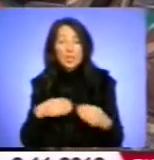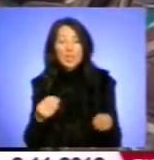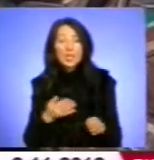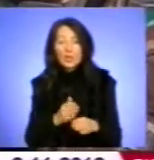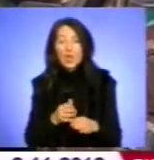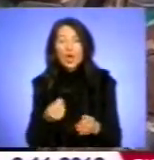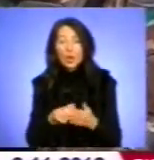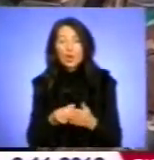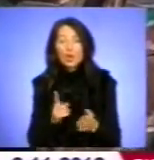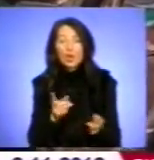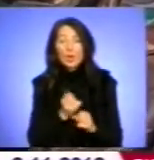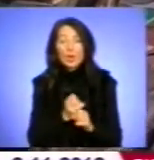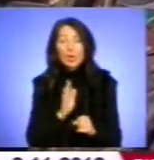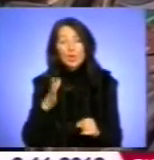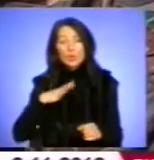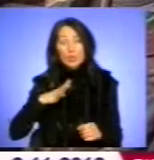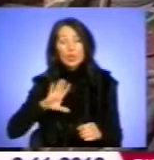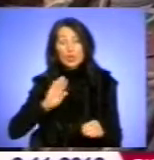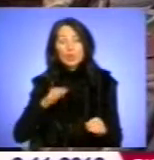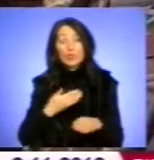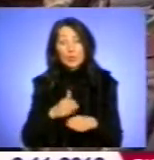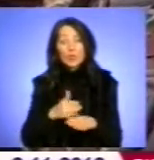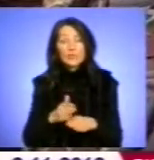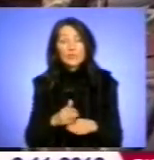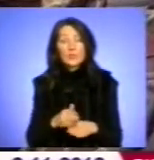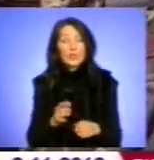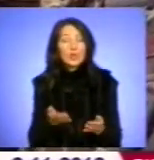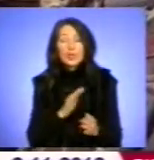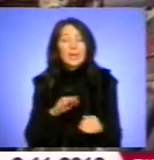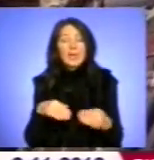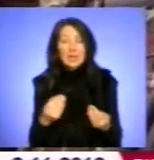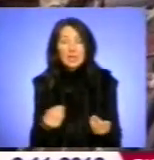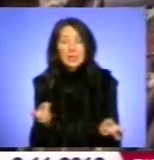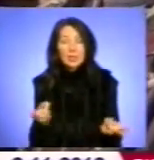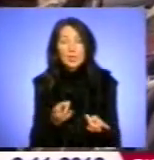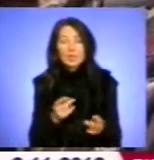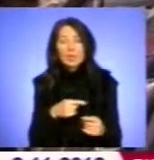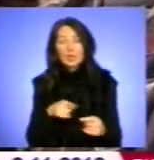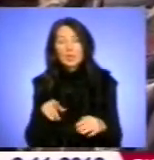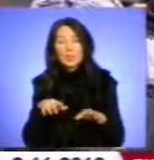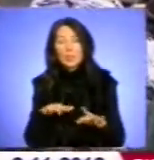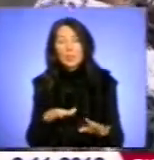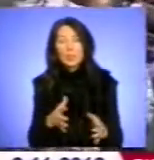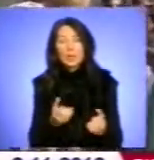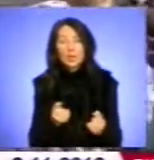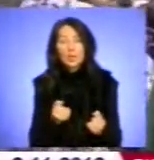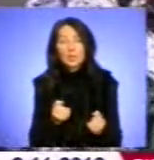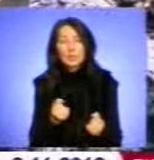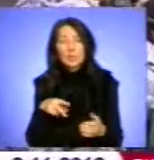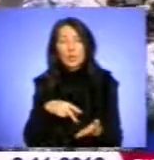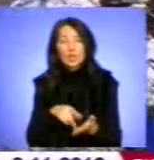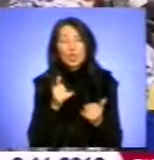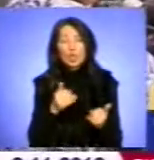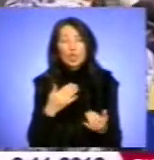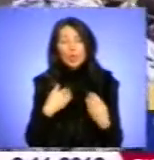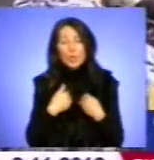дасть результатів? Будемо надіятися, що дасть. А якщо не дасть, прийдеться якісь другі міри приймати. Прийшли ми сьогодні, щоб дали